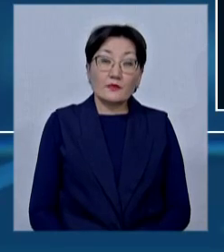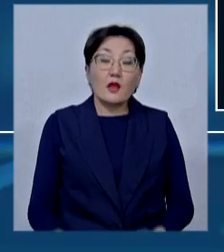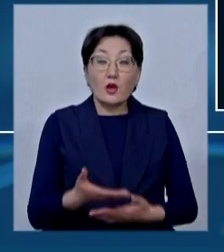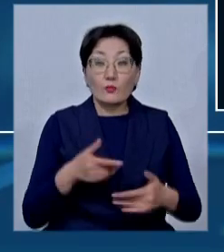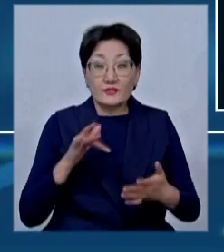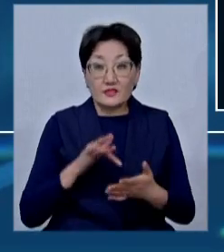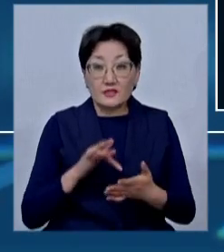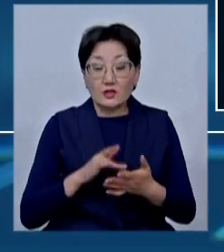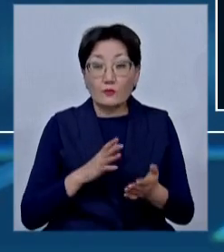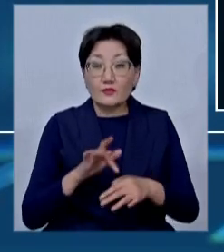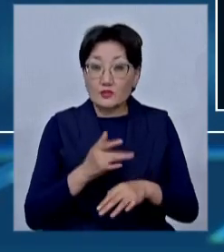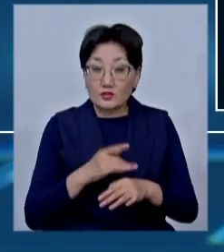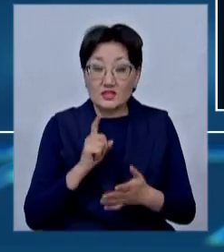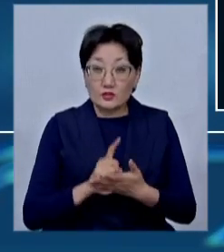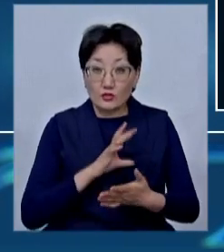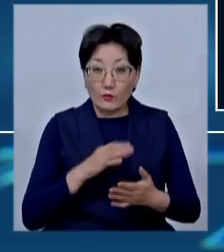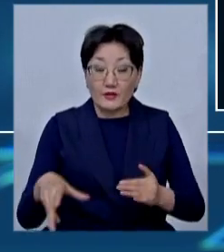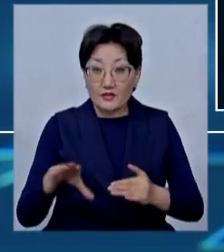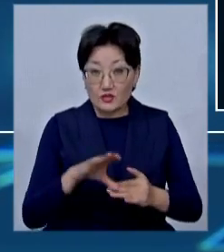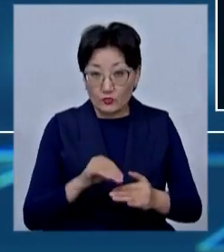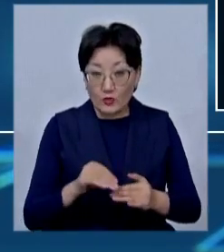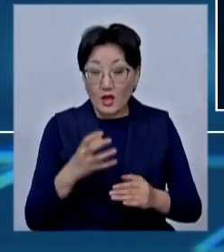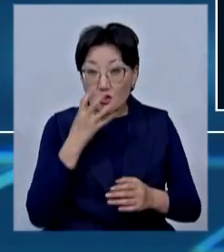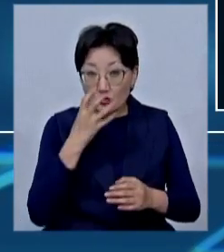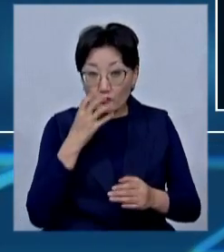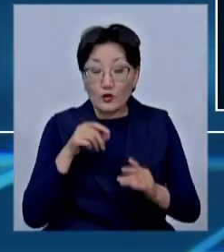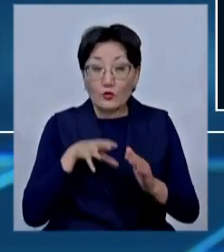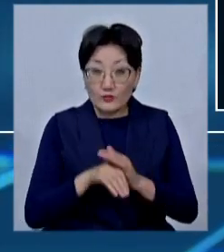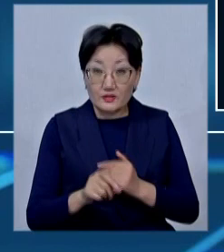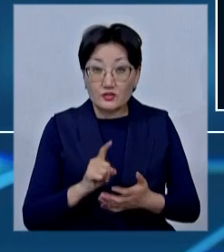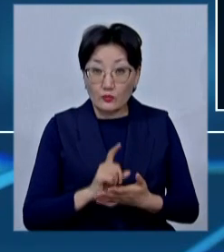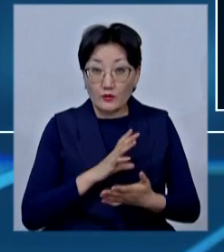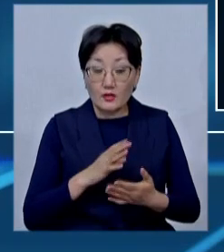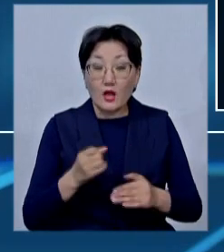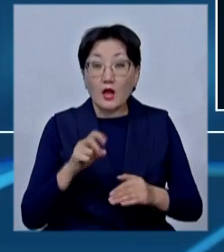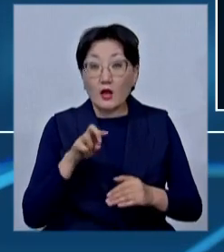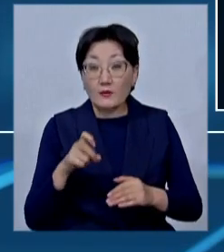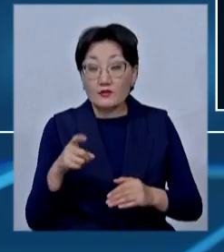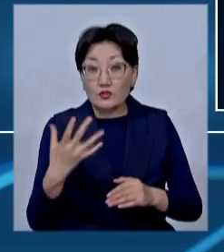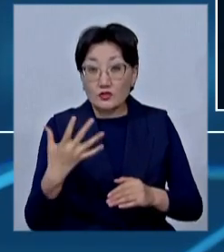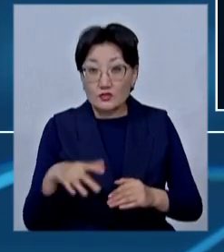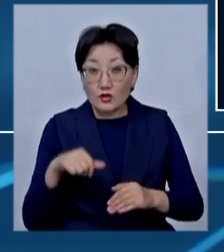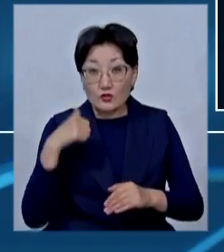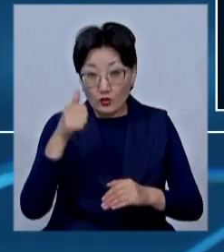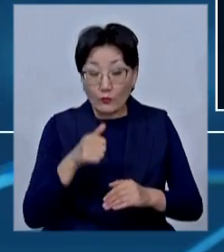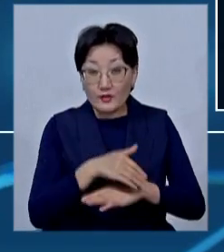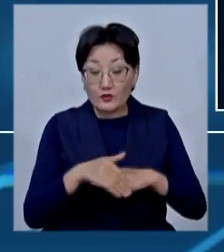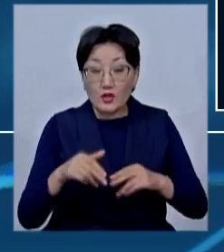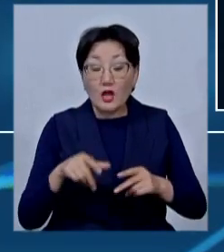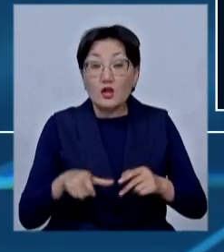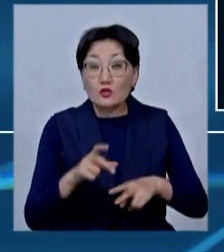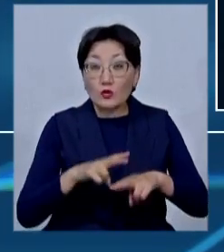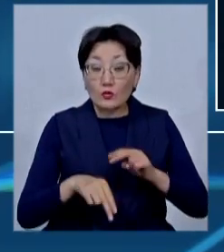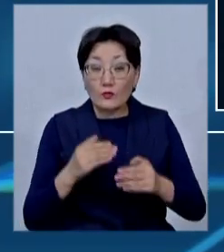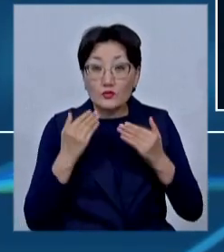Бізде орталық коммуникациялар болуы керекет. Барлығы, яғни жылытуда соның ішінде болатын. Бірақ Абайдың 150 жылдығы көшесіндегі жол құрылысы соңына